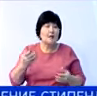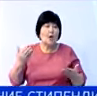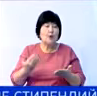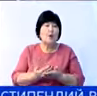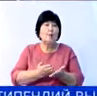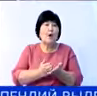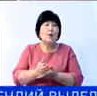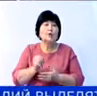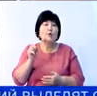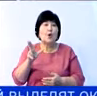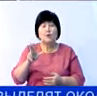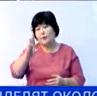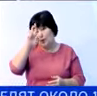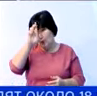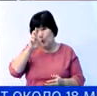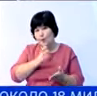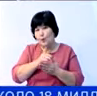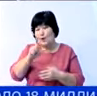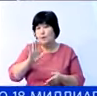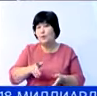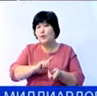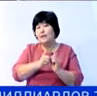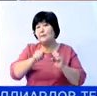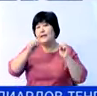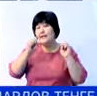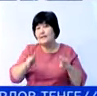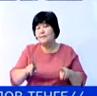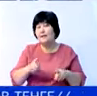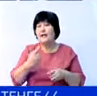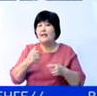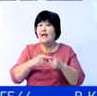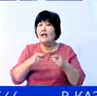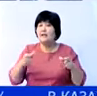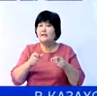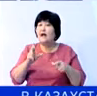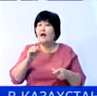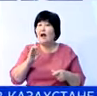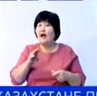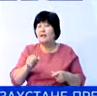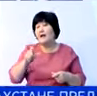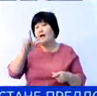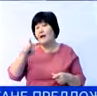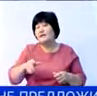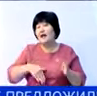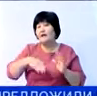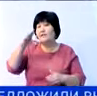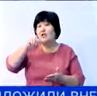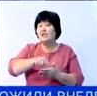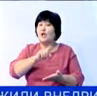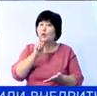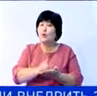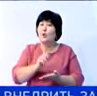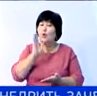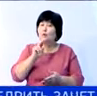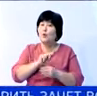– служебные удостоверения госслужащих будут заменены на специальные идентификационные карты. Кандидаты на вышестоящие должности